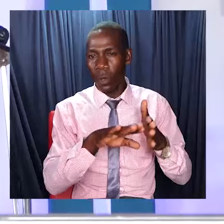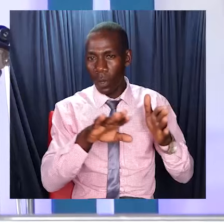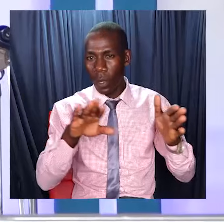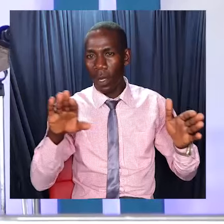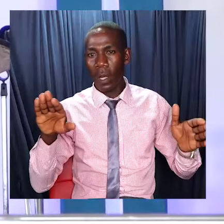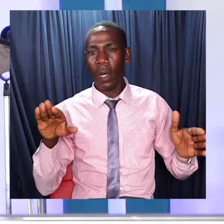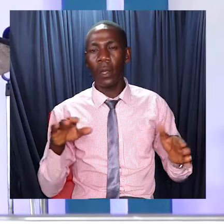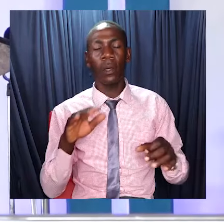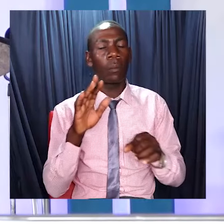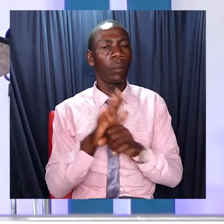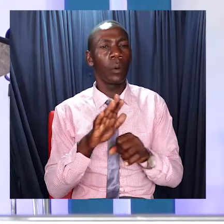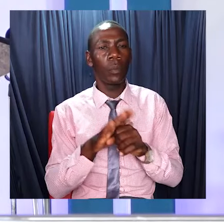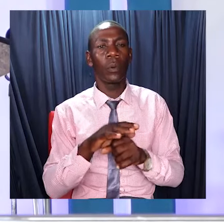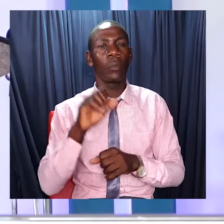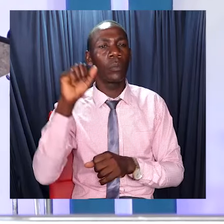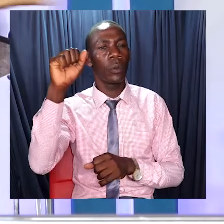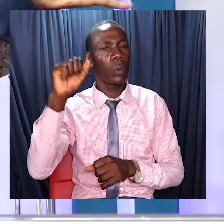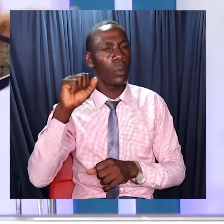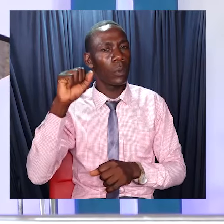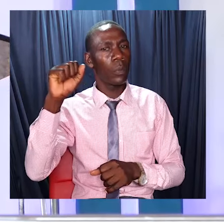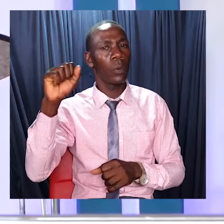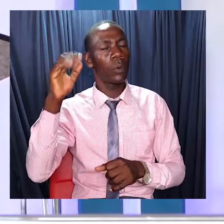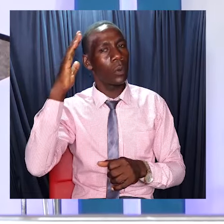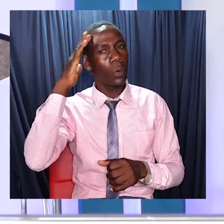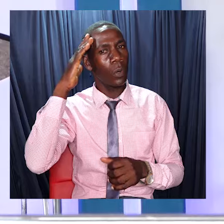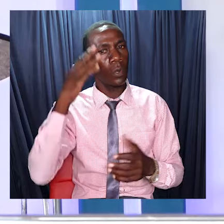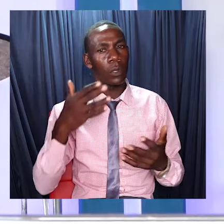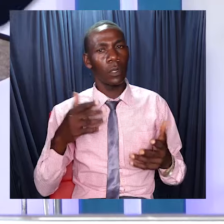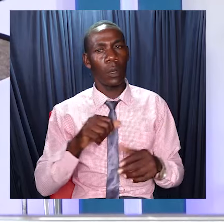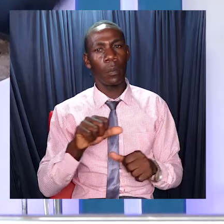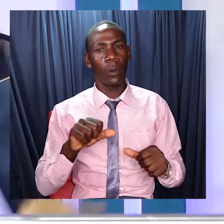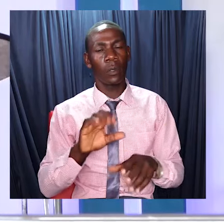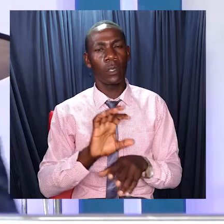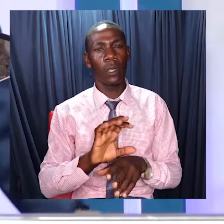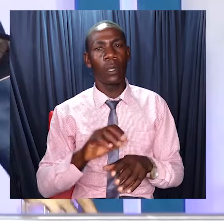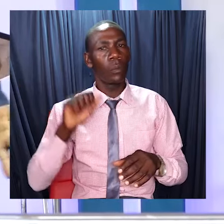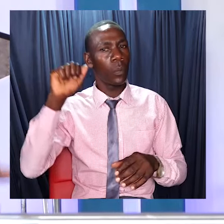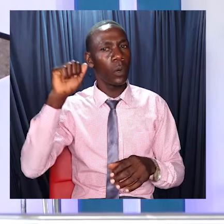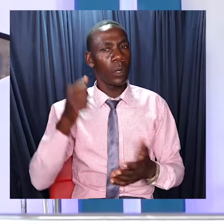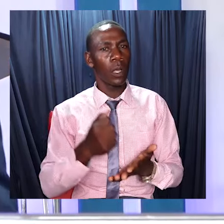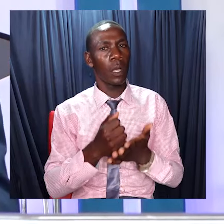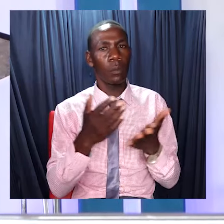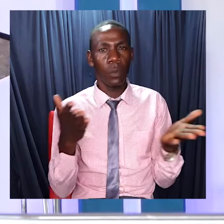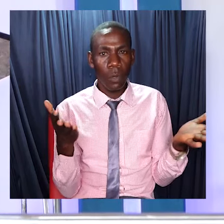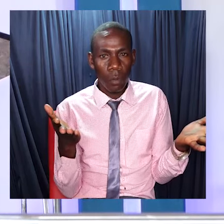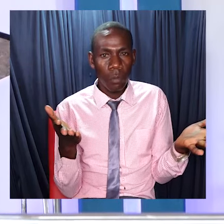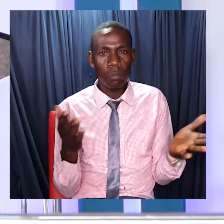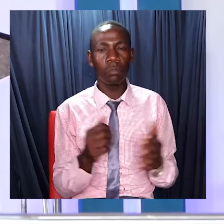mmeja siasa, siasa, siasa ya kujua mambo ya kanisa. With a lot of politics about the church. How will it save